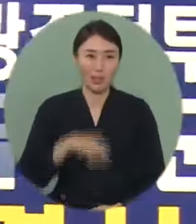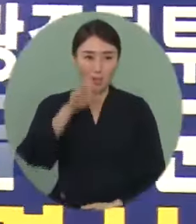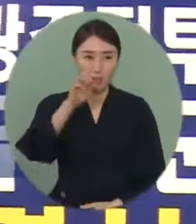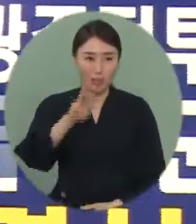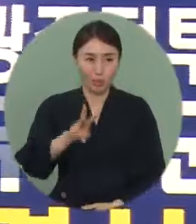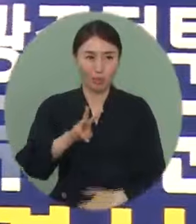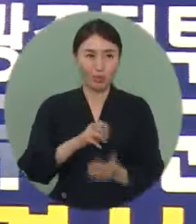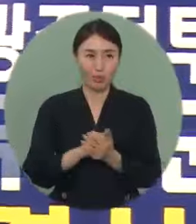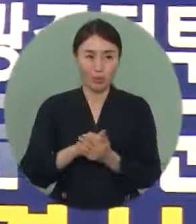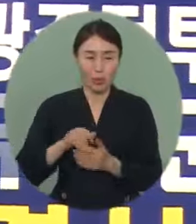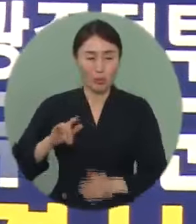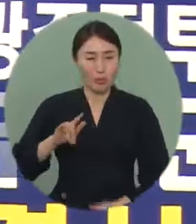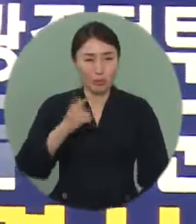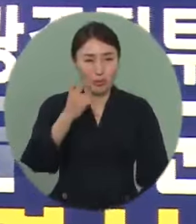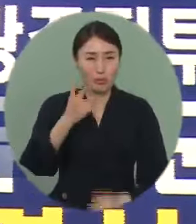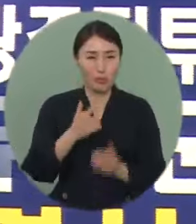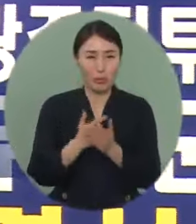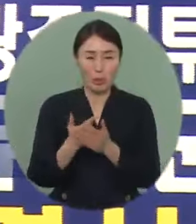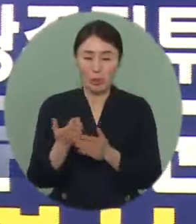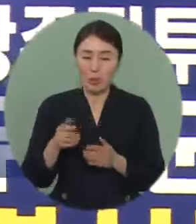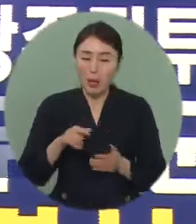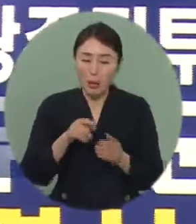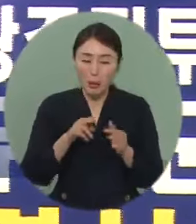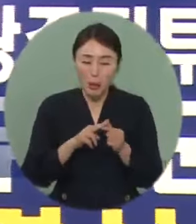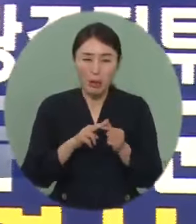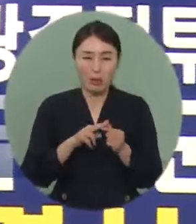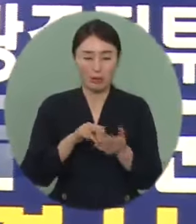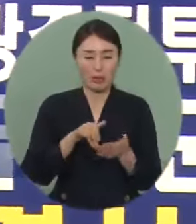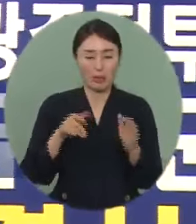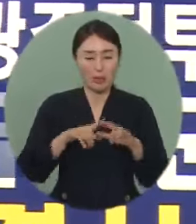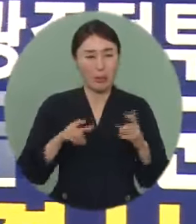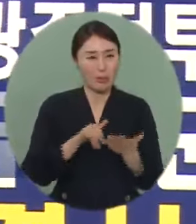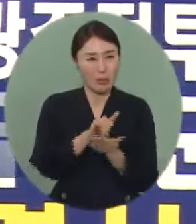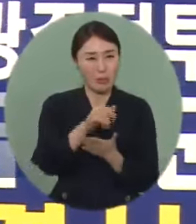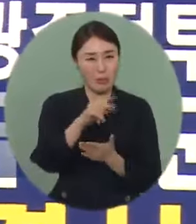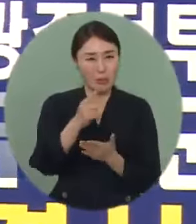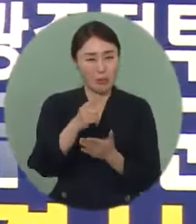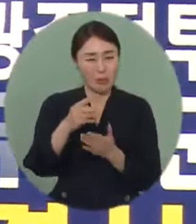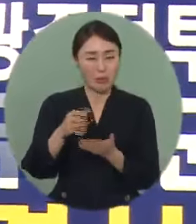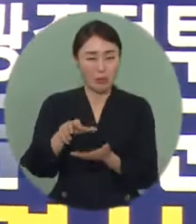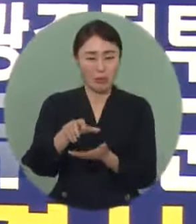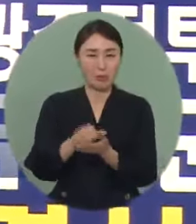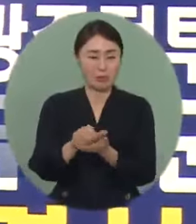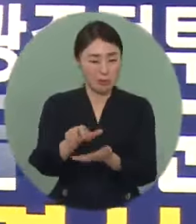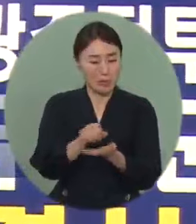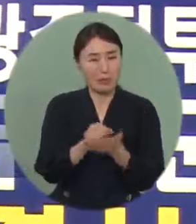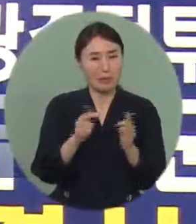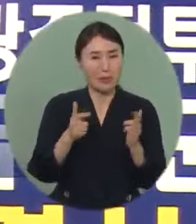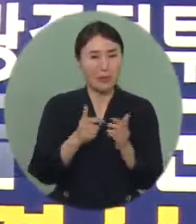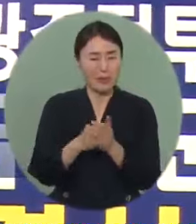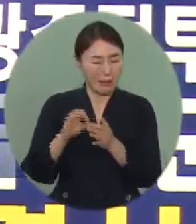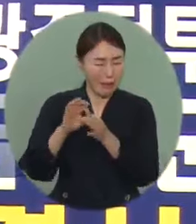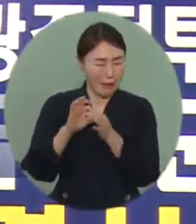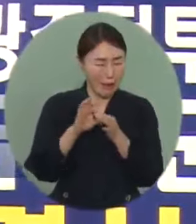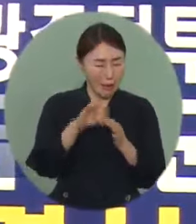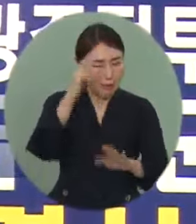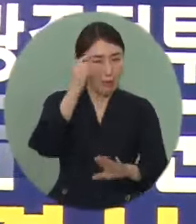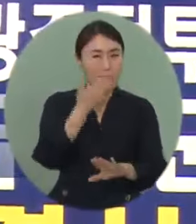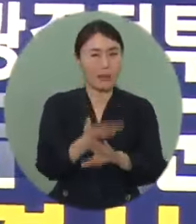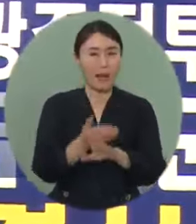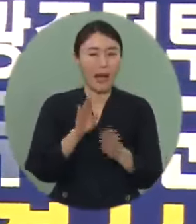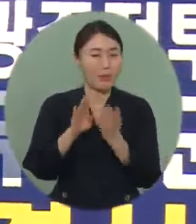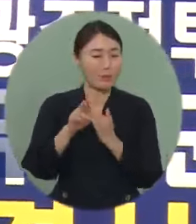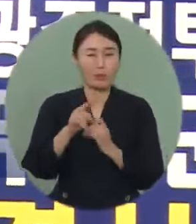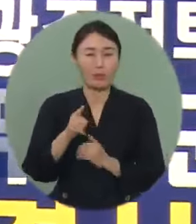광주 전투비행장과 함께라면 민간공항도 받지 않겠다고 한결같이 무안 이전을 반대하였고